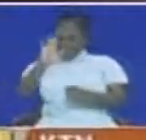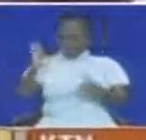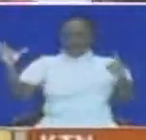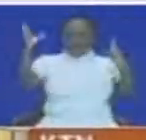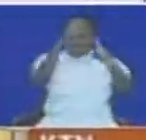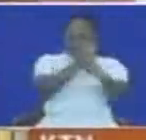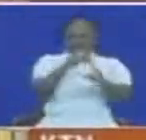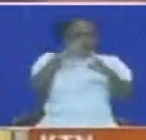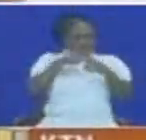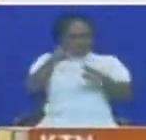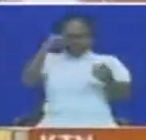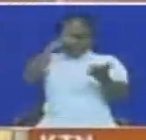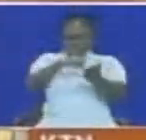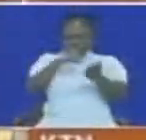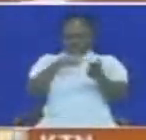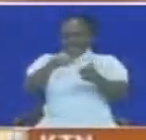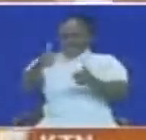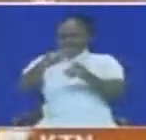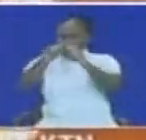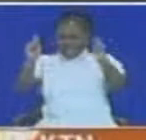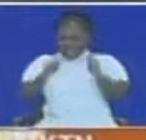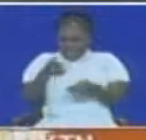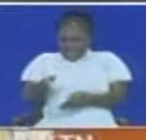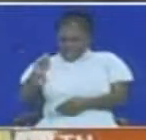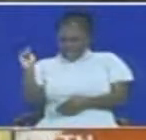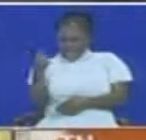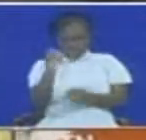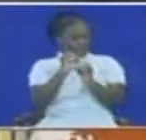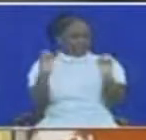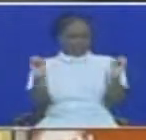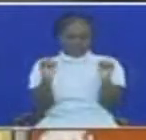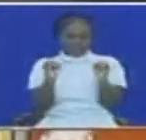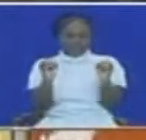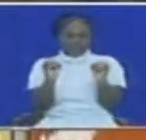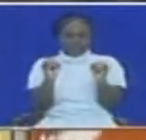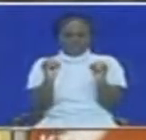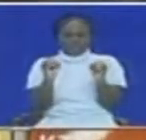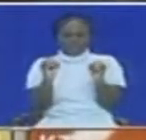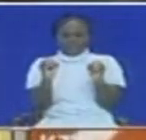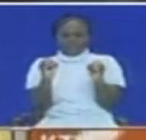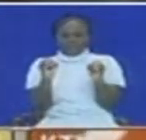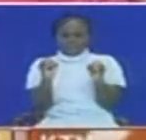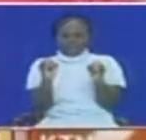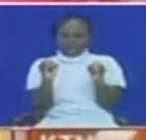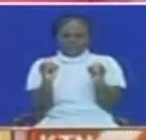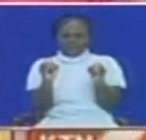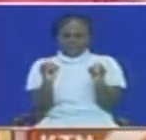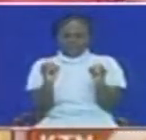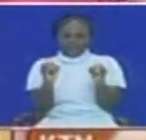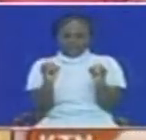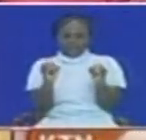hivyo, hakuweza kujihusisha na timu yoyote ya ligi kuu hapa nchini kama vile Jesse Were ambaye walicheza pamoja.